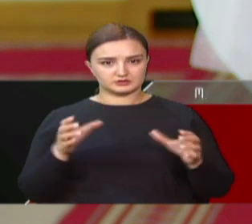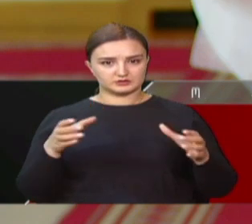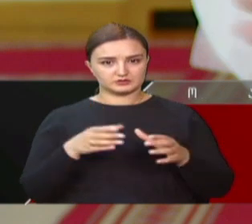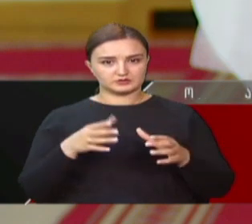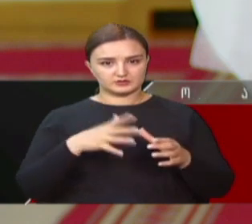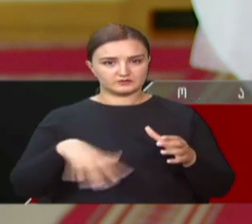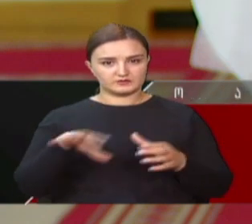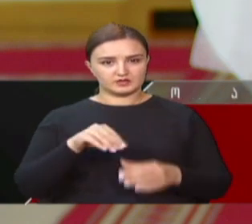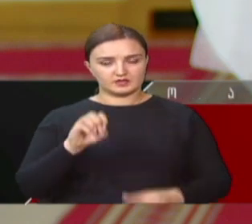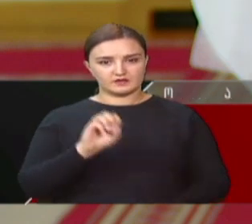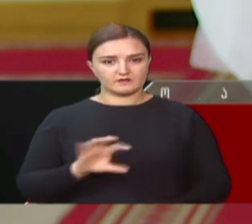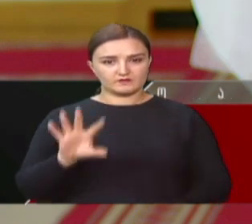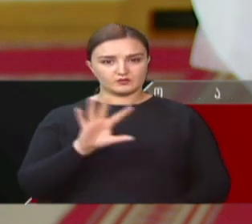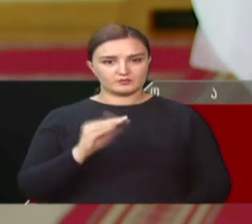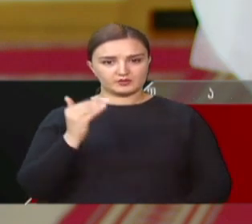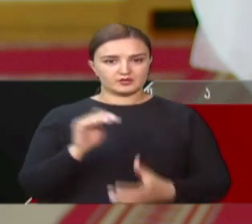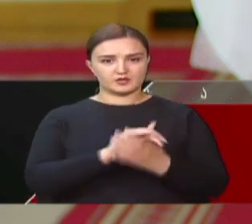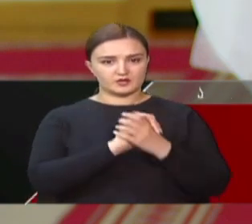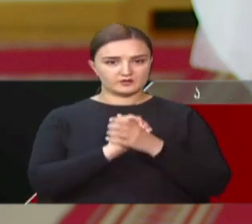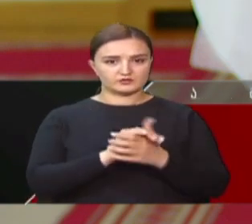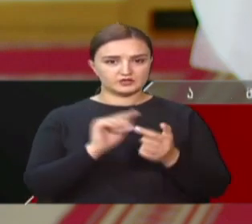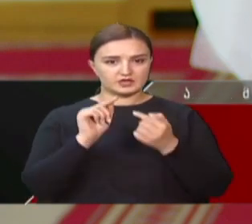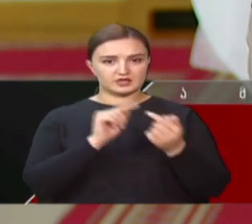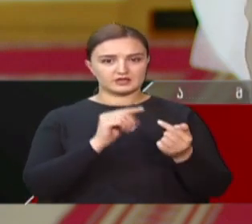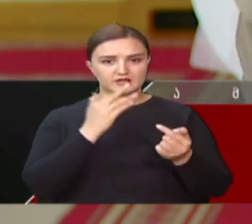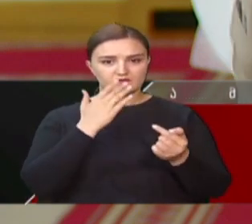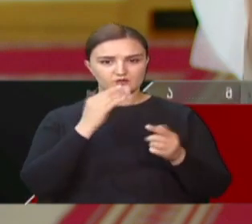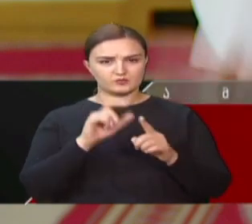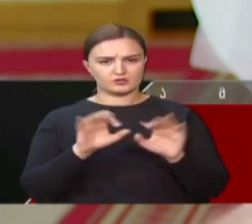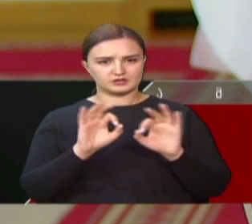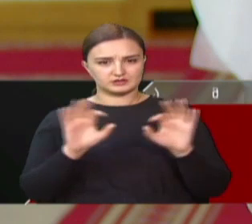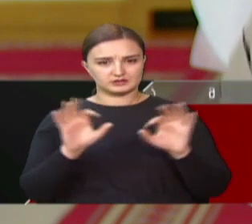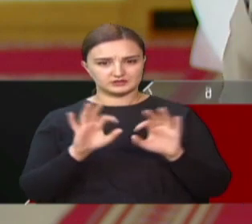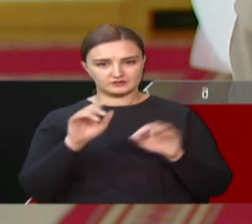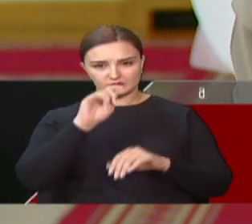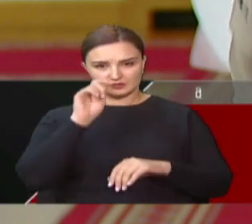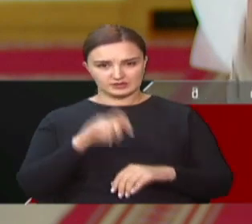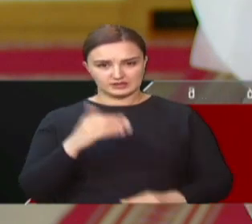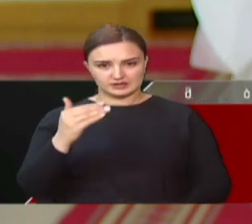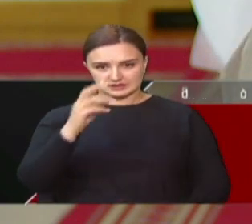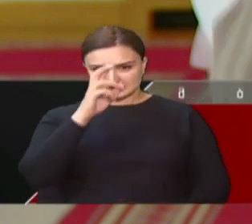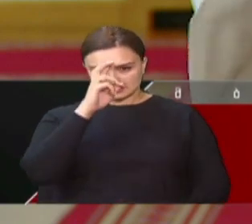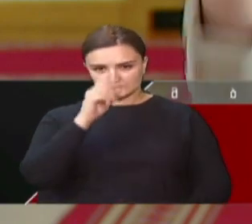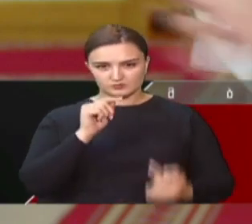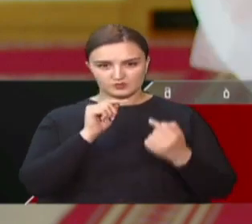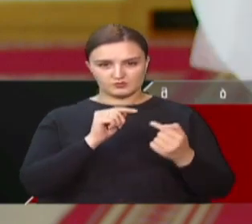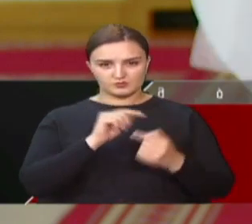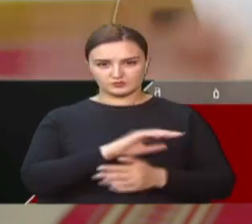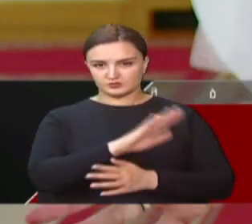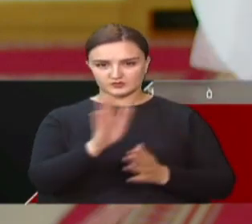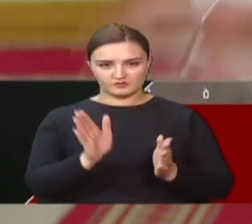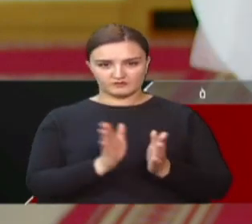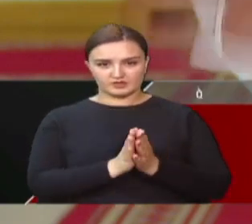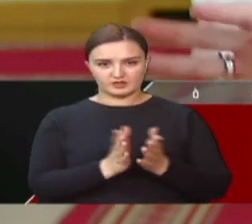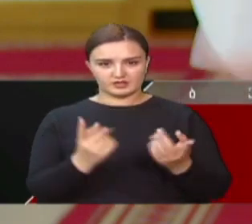ყველა ევროკავშირი, ანტიდასავლური გზავნილები, რომელსაც ავრცელებდნენ, მე ეს რაღაც უკრაინის ხელისუფლება, ოპოზიცია, ყველა